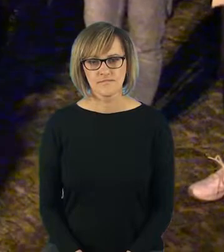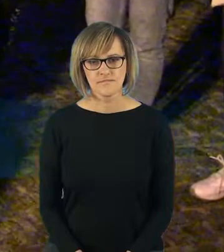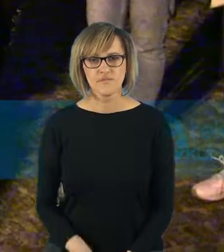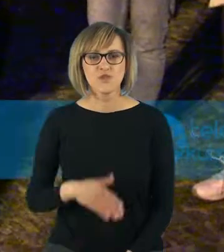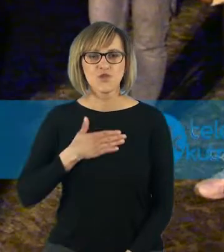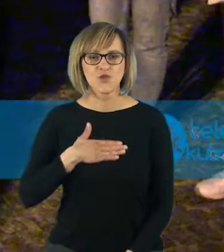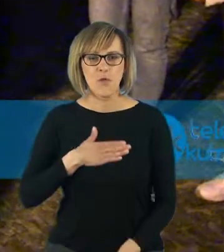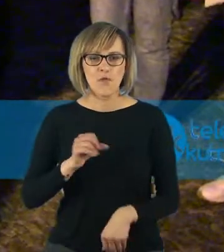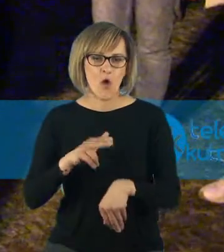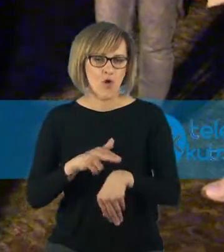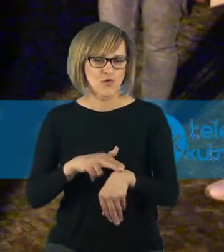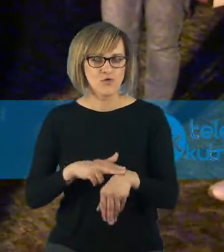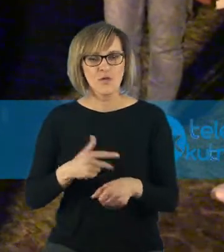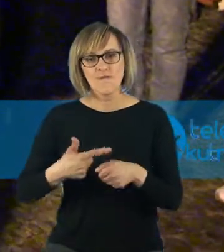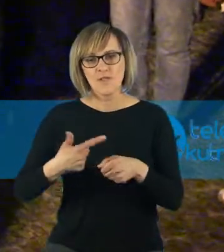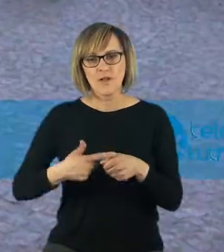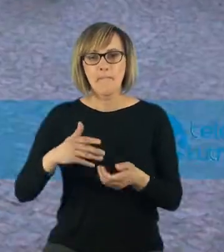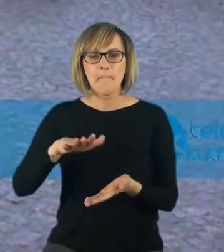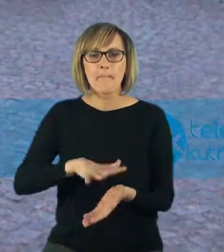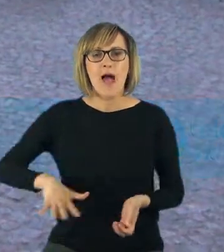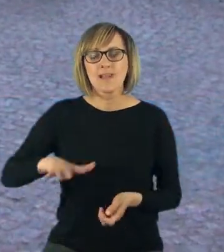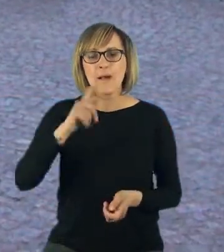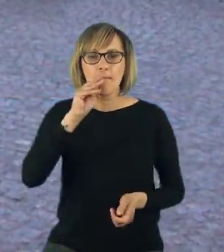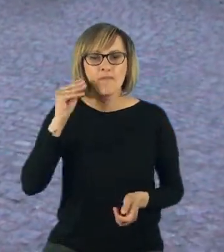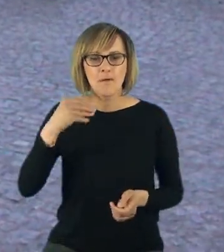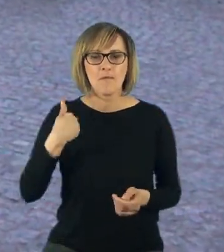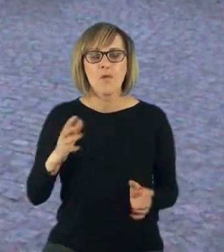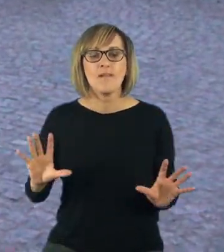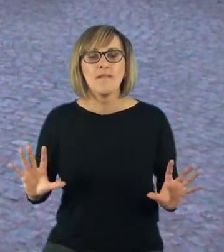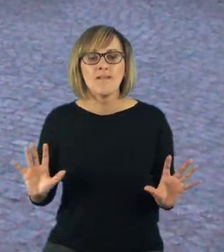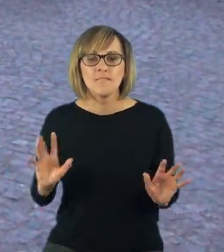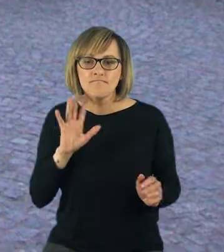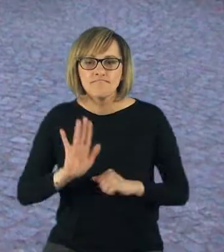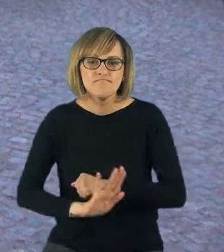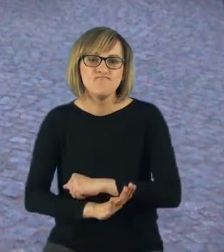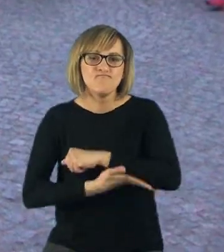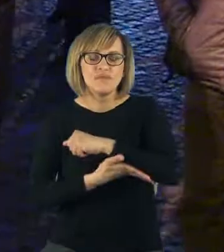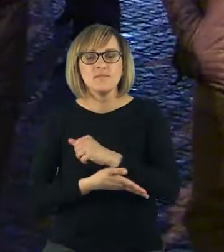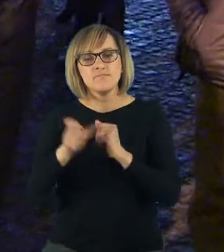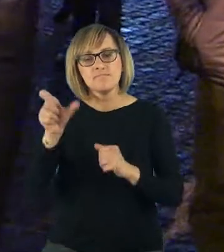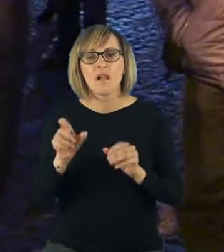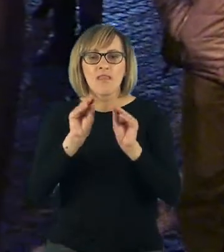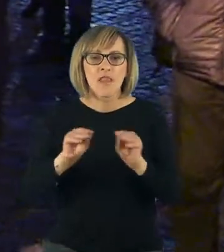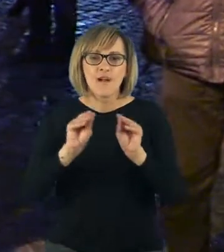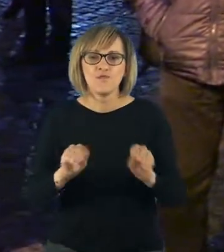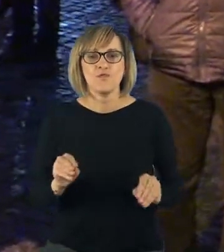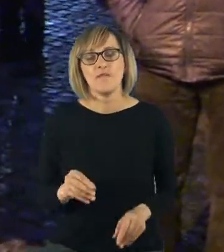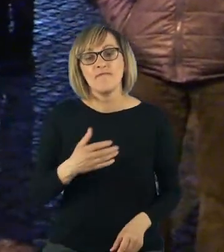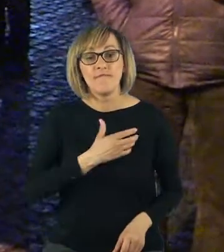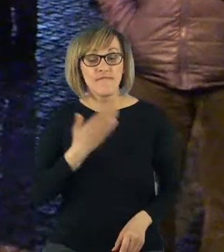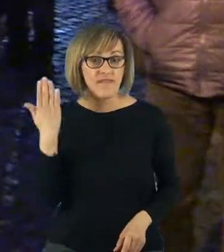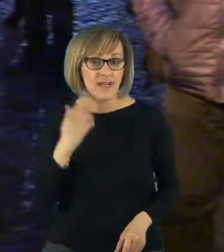W sobotę o godzinie 20 na placu Piłsudskiego zorganizowano wiec poparcia dla strajkujących nauczycieli. Witam serdecznie